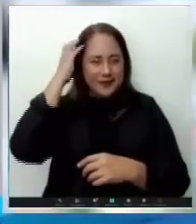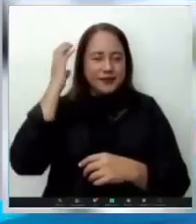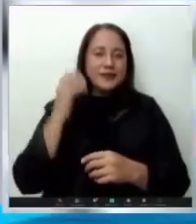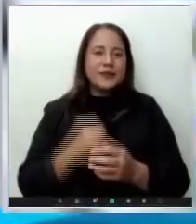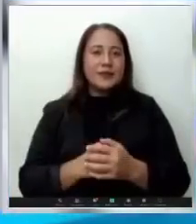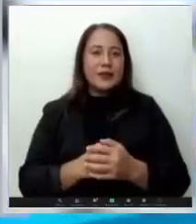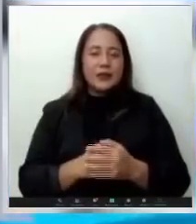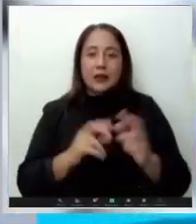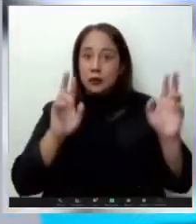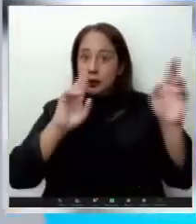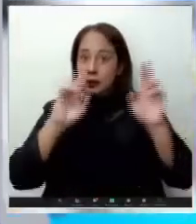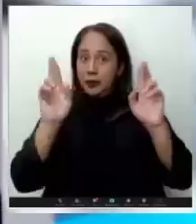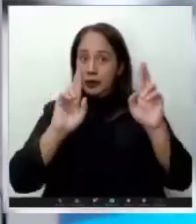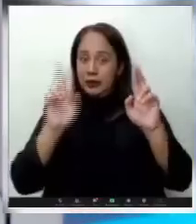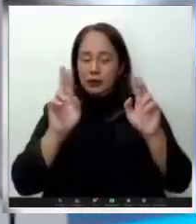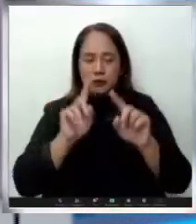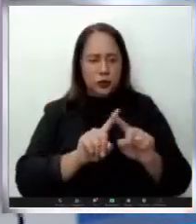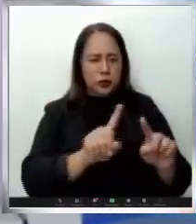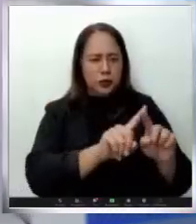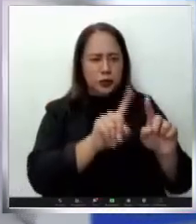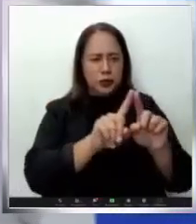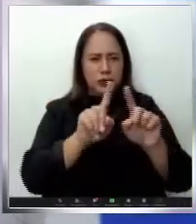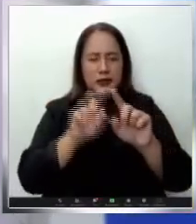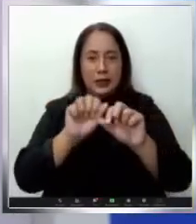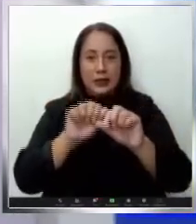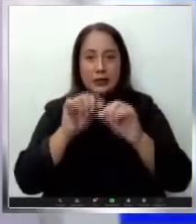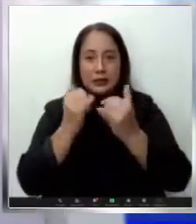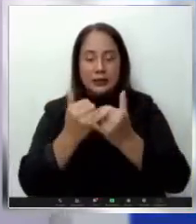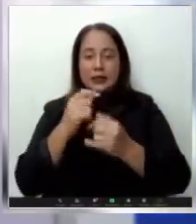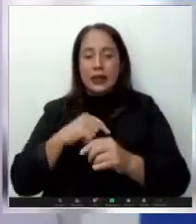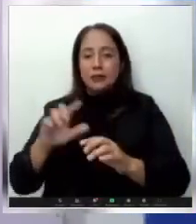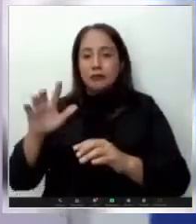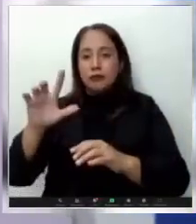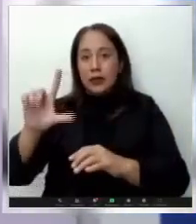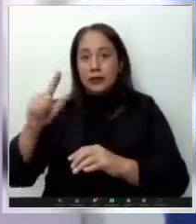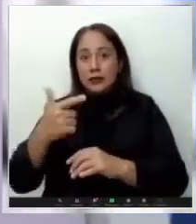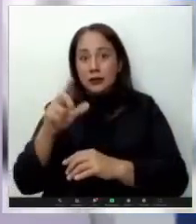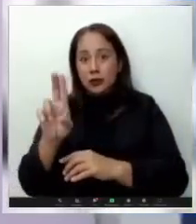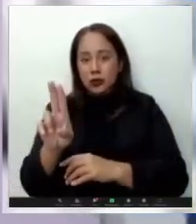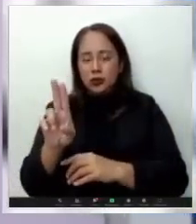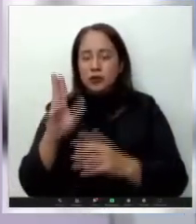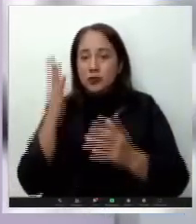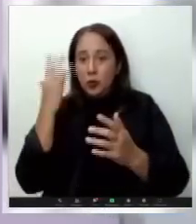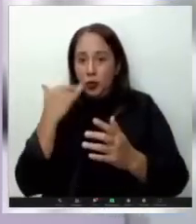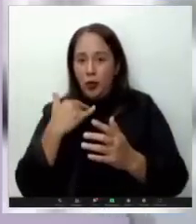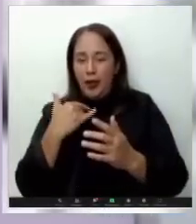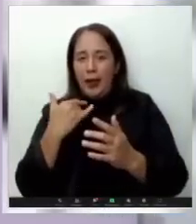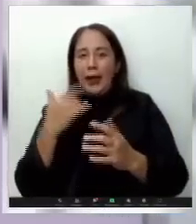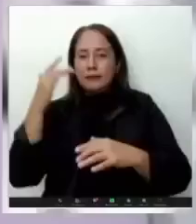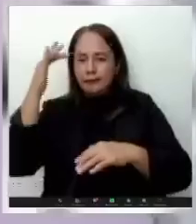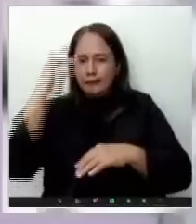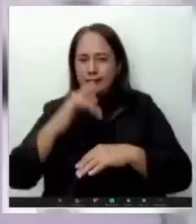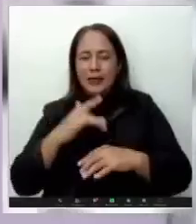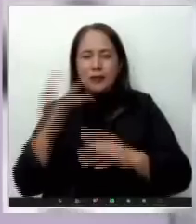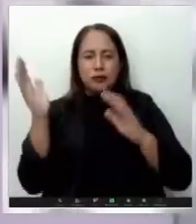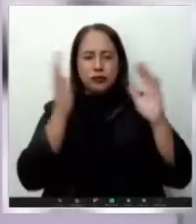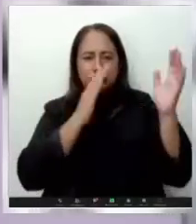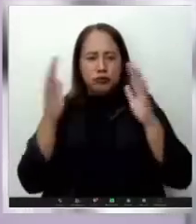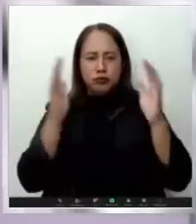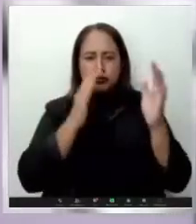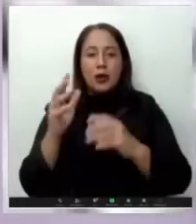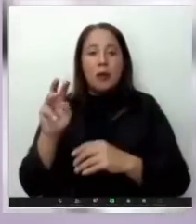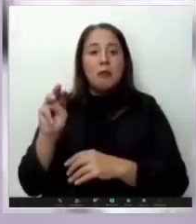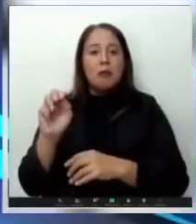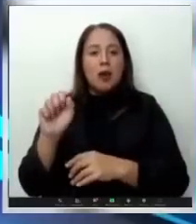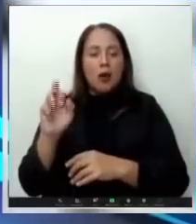Naka-alerto na ang iba't ibang ahensya at mga lokal na pamahalaan sa pagpasok ng Super Typhoon Mawar at posibleng epekto niyan